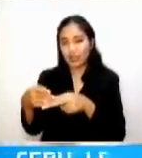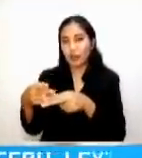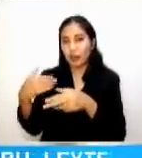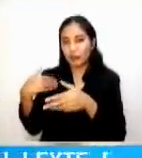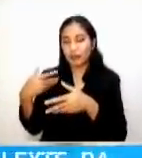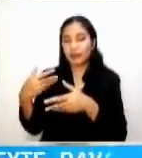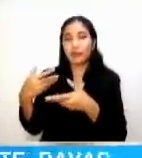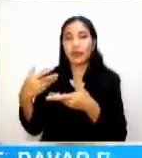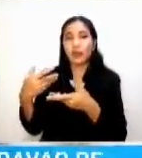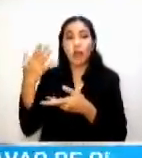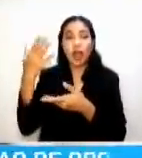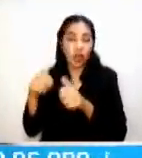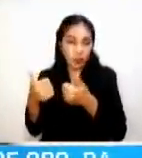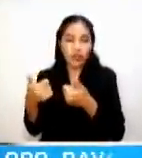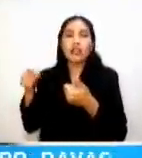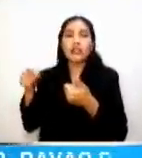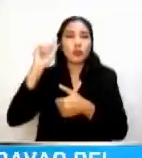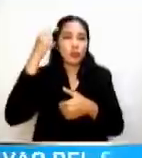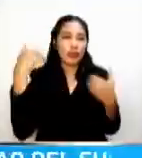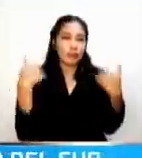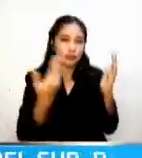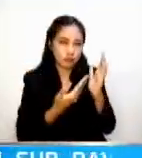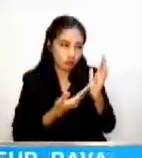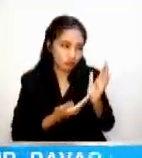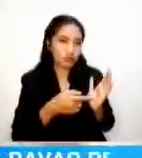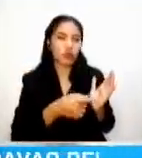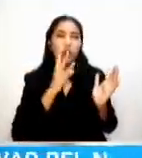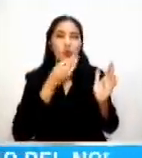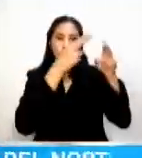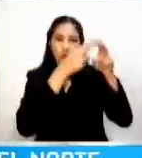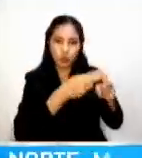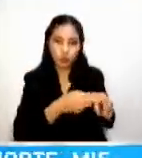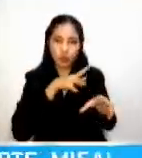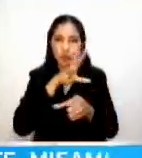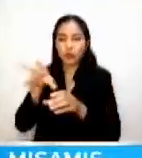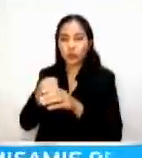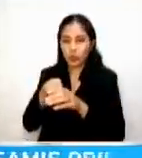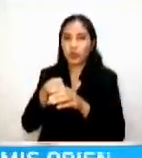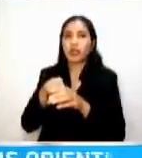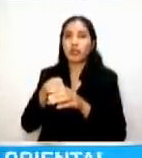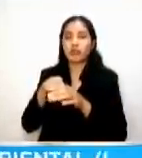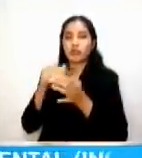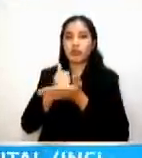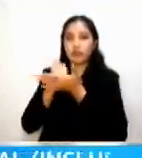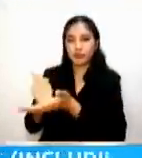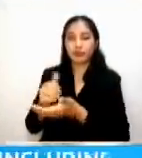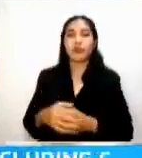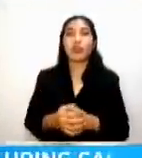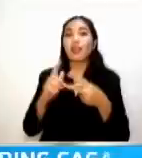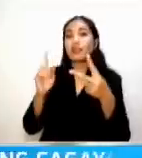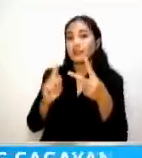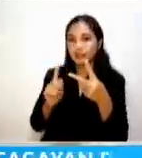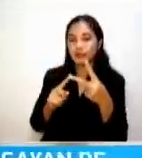na mga pangalan o ng mga individual na papapasama o mabibigyan ng tulong. Pangalawa po,